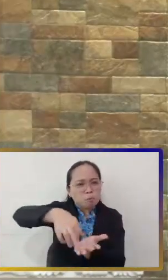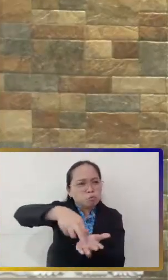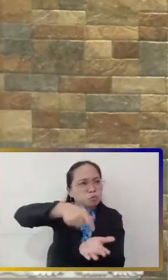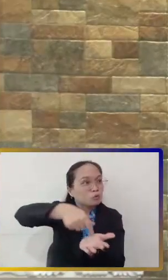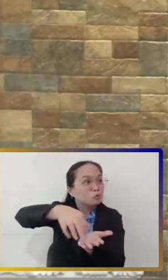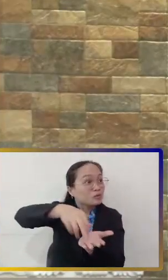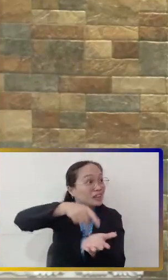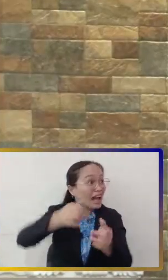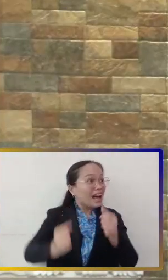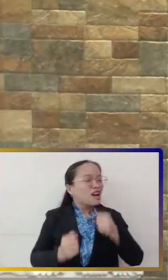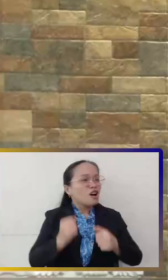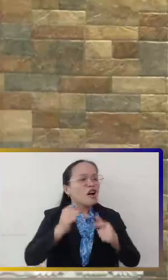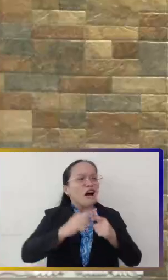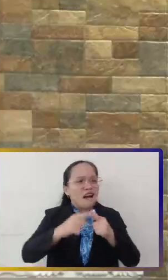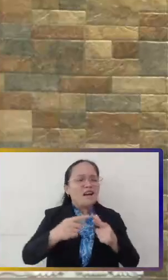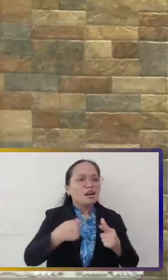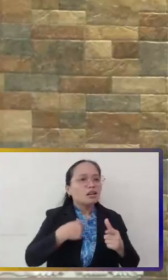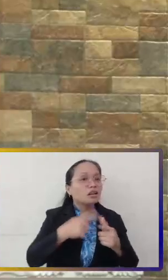siya ay healthy.